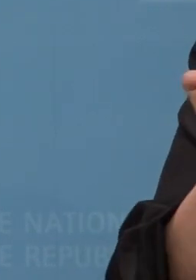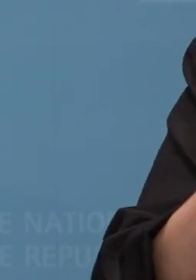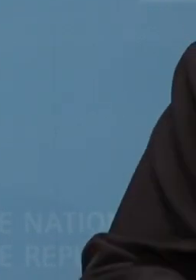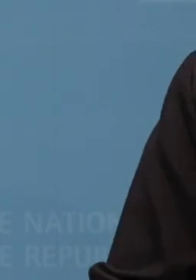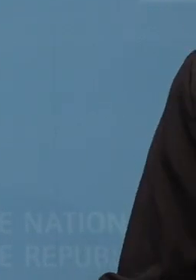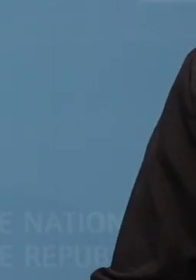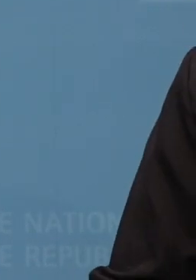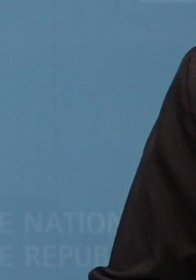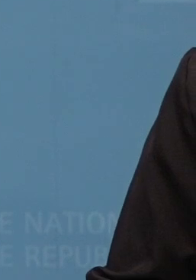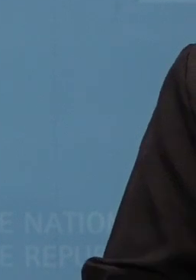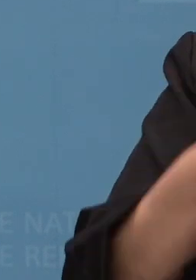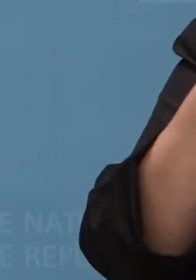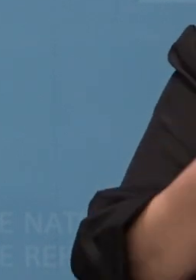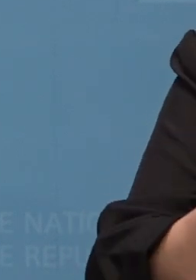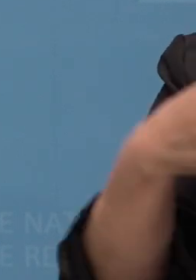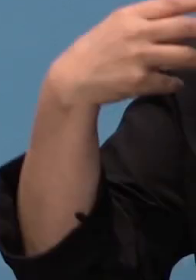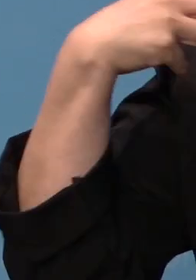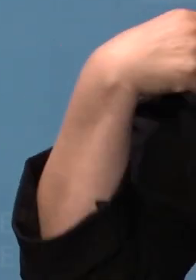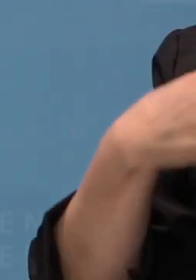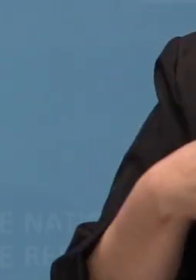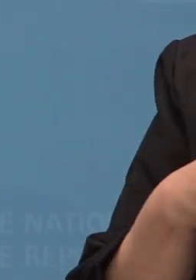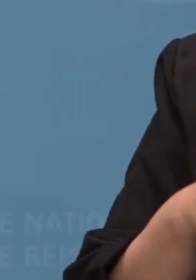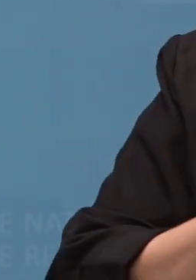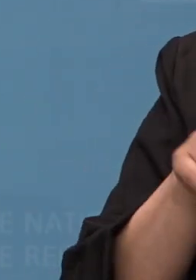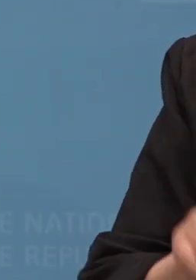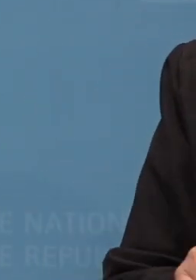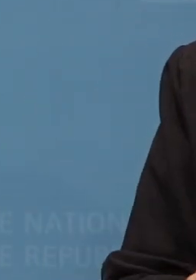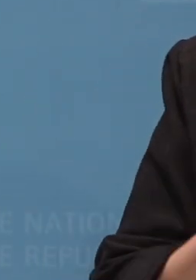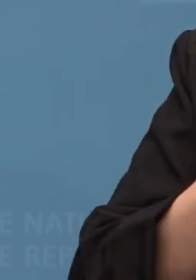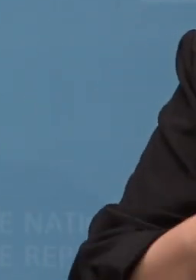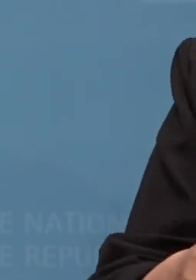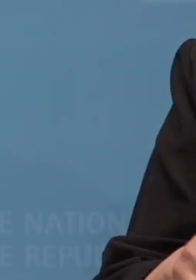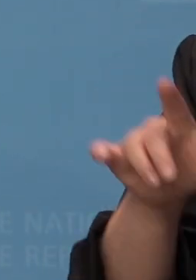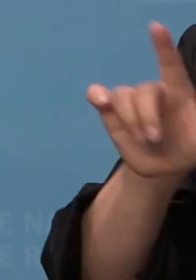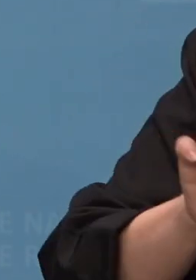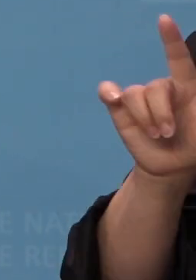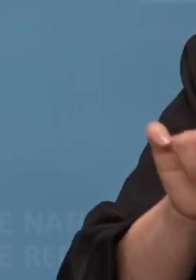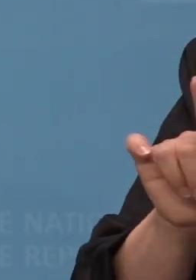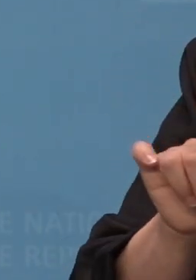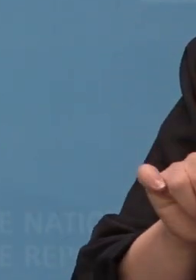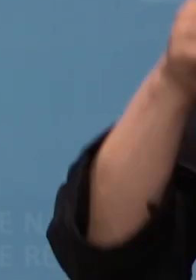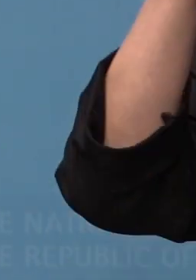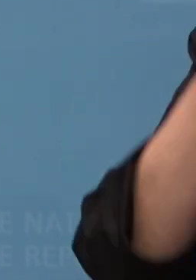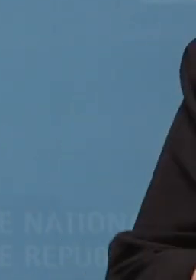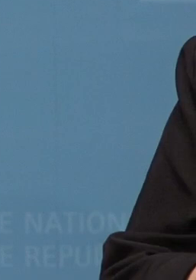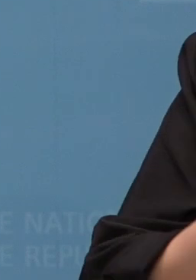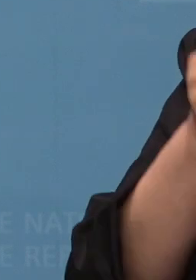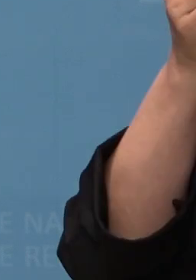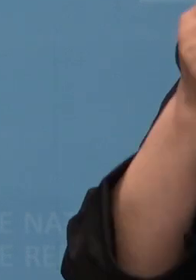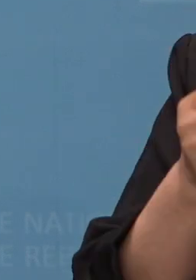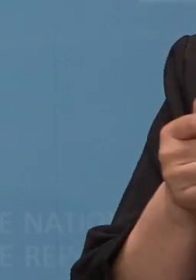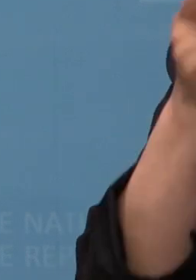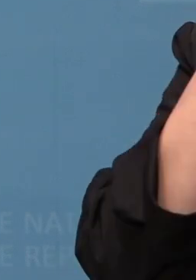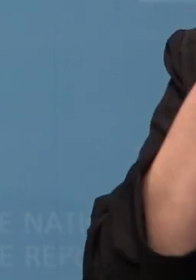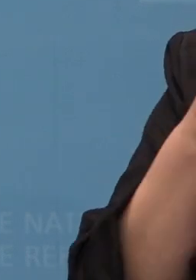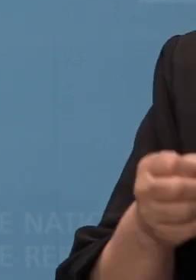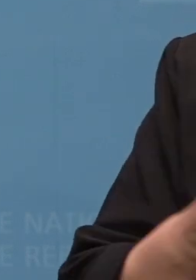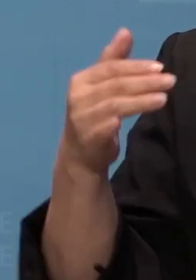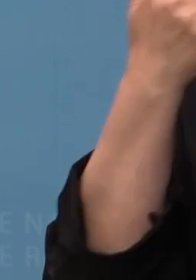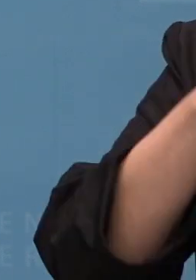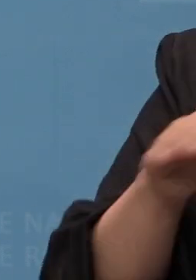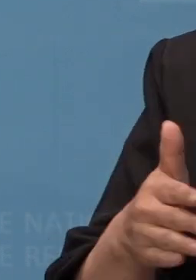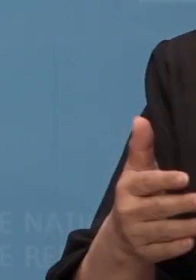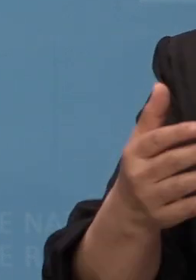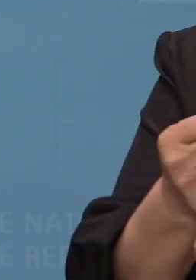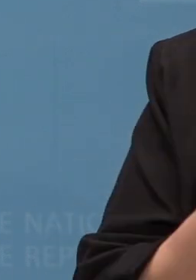대일 굴종 외교가 결국 우리 국민의 식탁 안전을 위협하고 있습니다. 우리 시찰단이